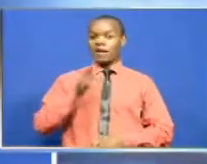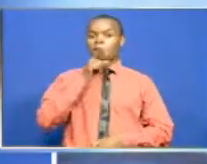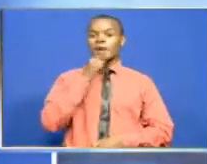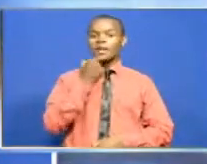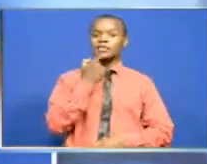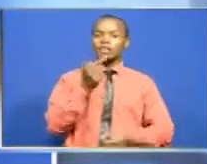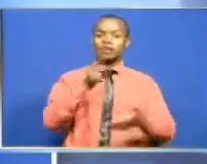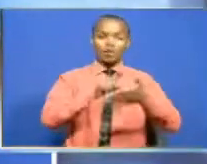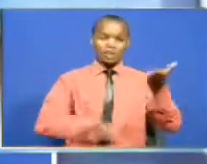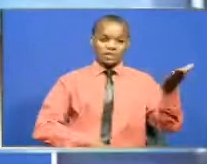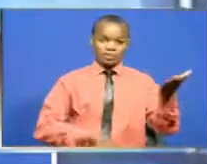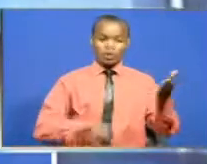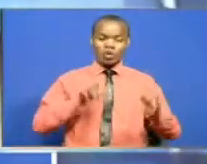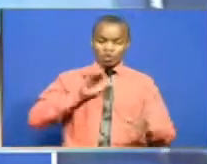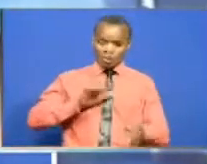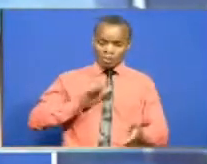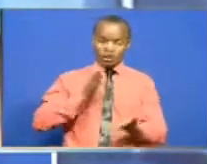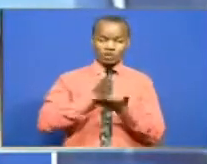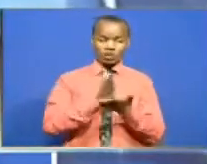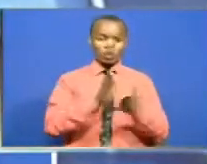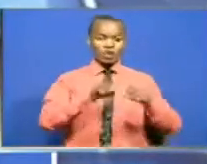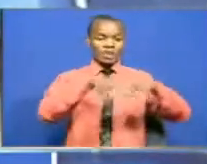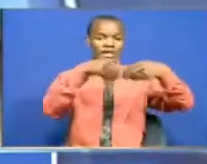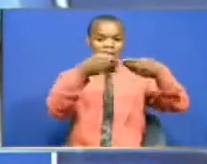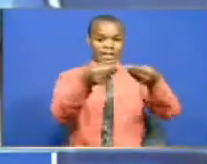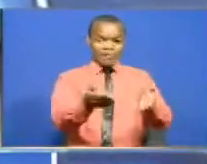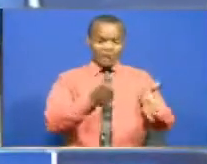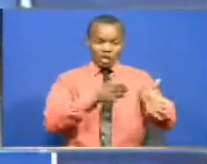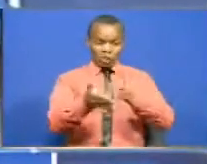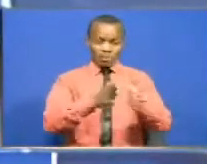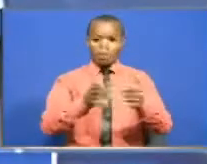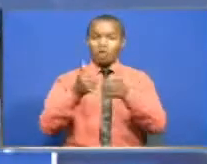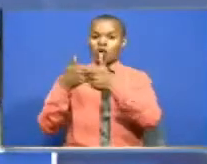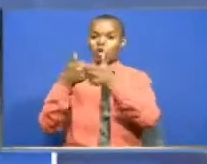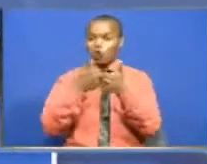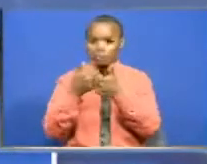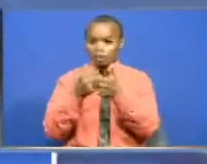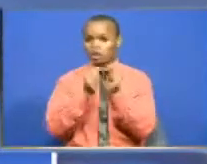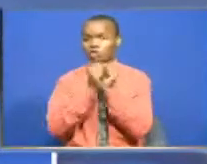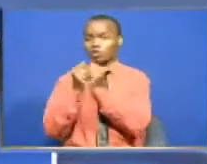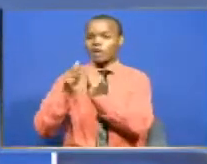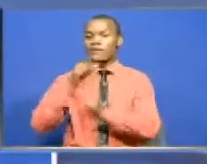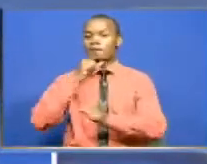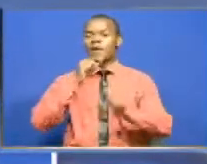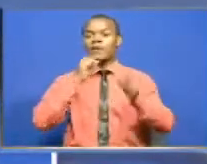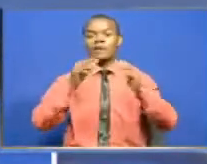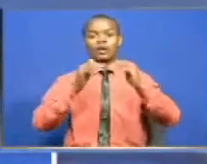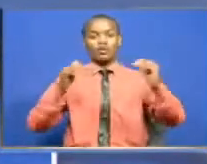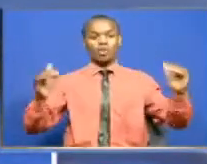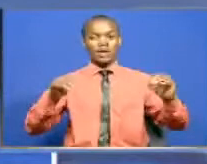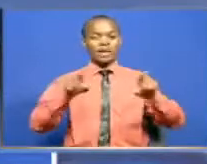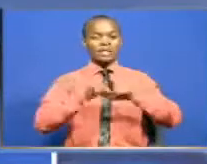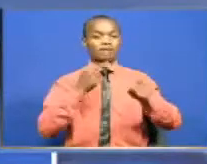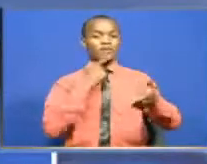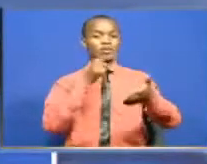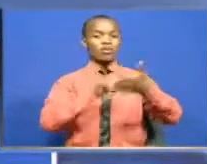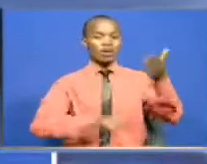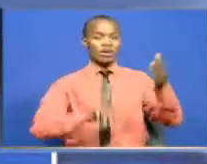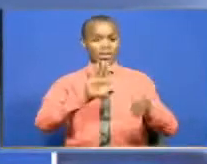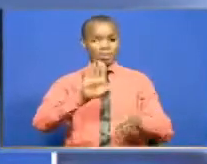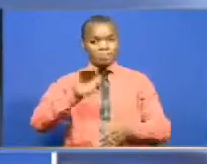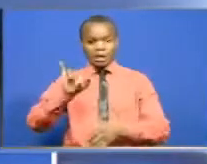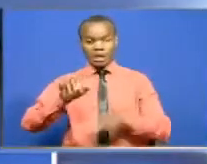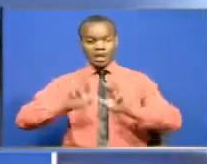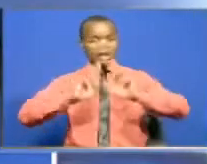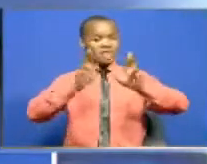kwamba wanawake wanafaa kupewa fursa ya kushindana na wenzao wa kiume kwa usawa, walionya kwamba hatua hiyo ya ripoti ya BBI